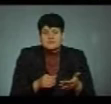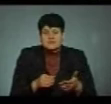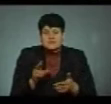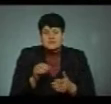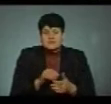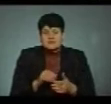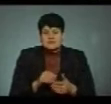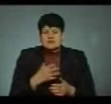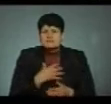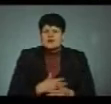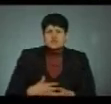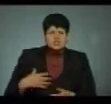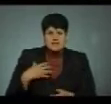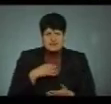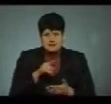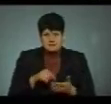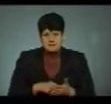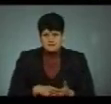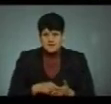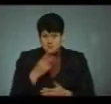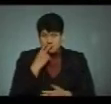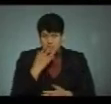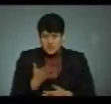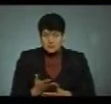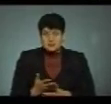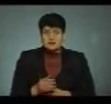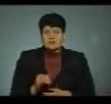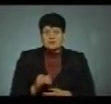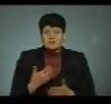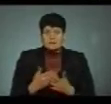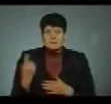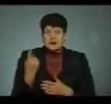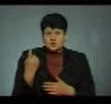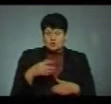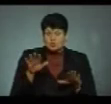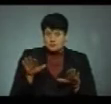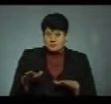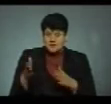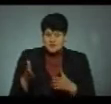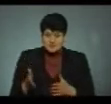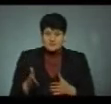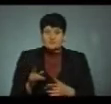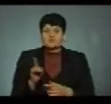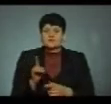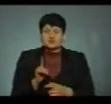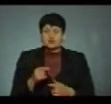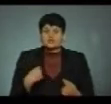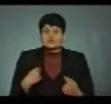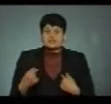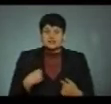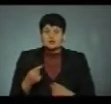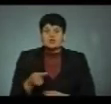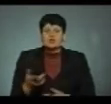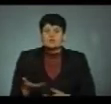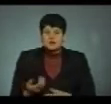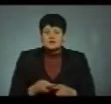цих найбільш актуальних питань. Бачите, і тут от, на першому місці, від чого страждають тернополяни,